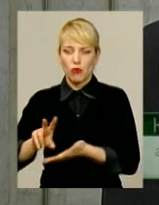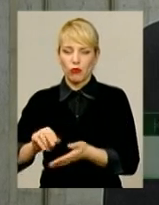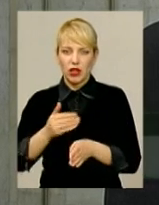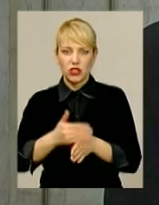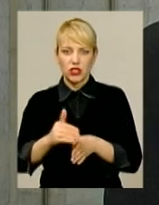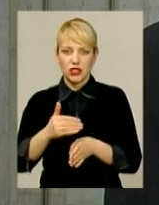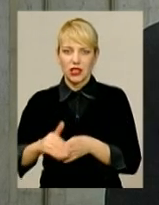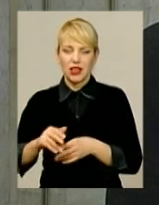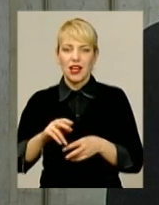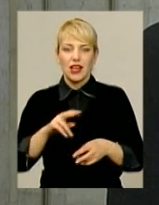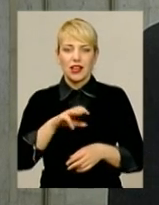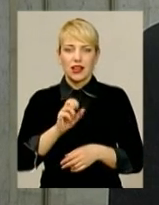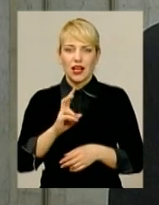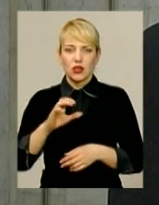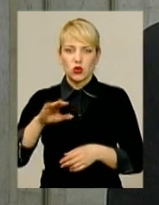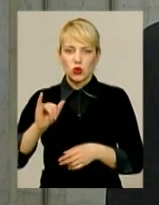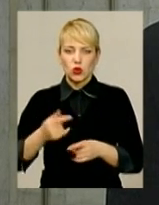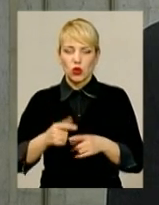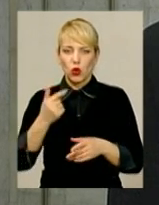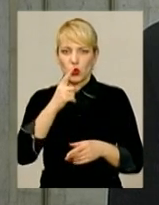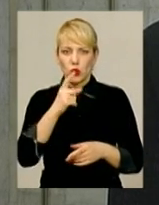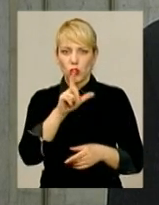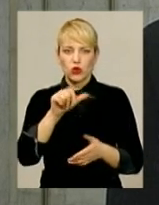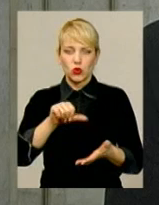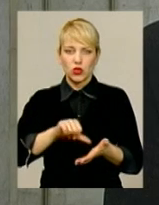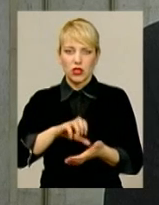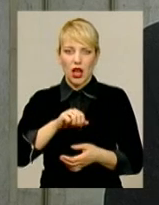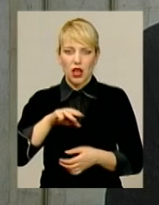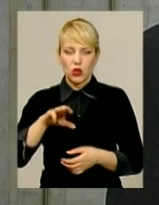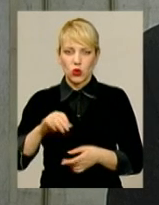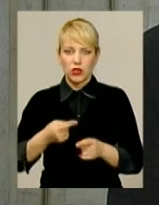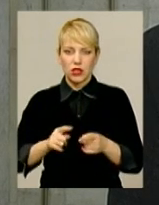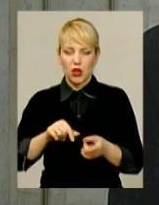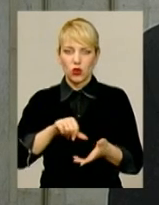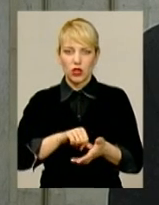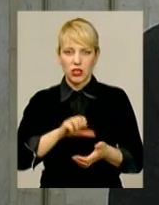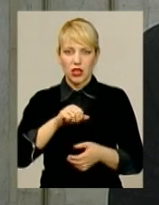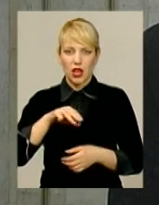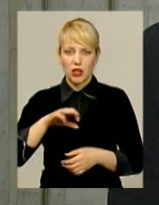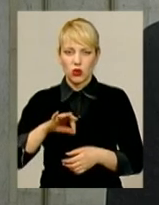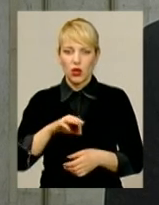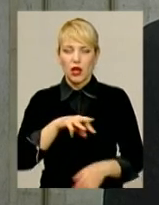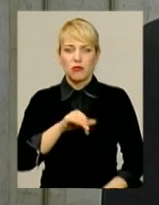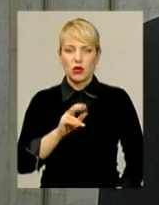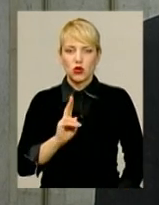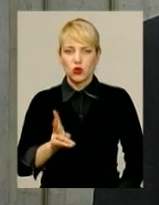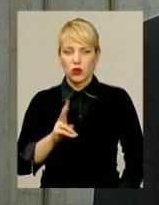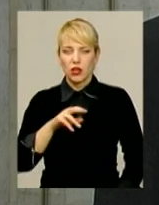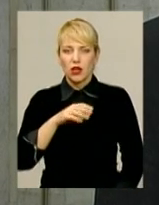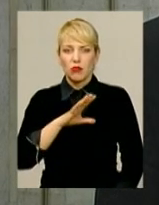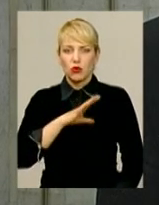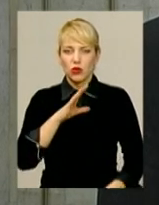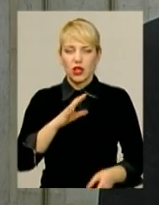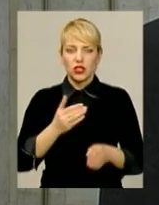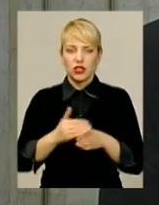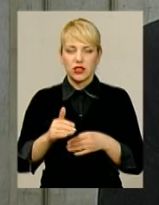зокрема, в одного із учасників АТО, це учасника АТО Мишака Віктора Павловича, була